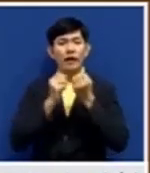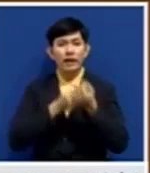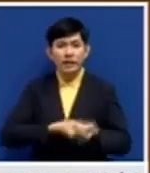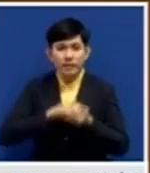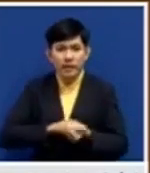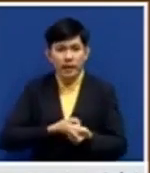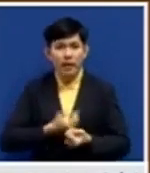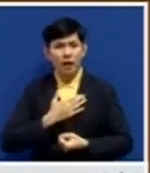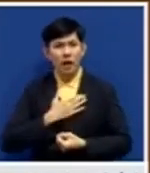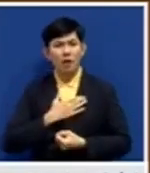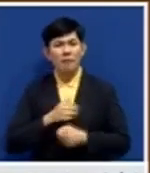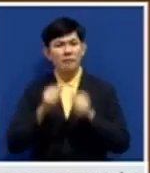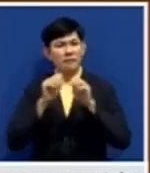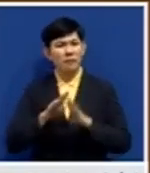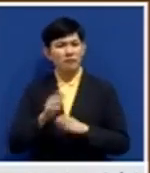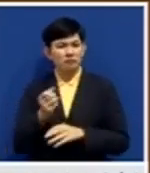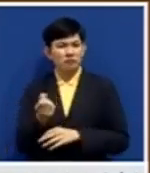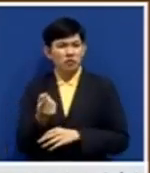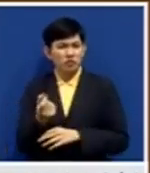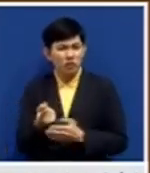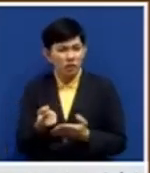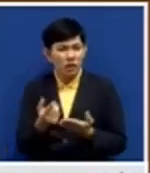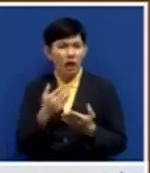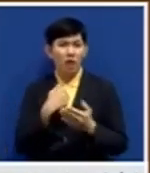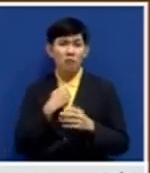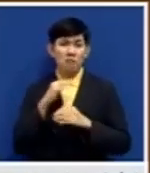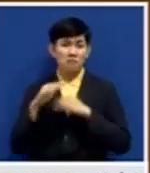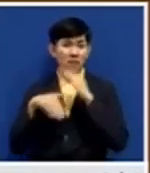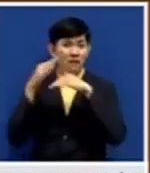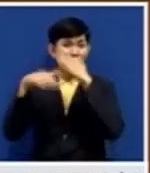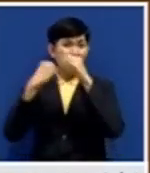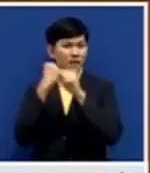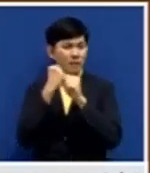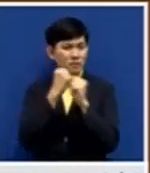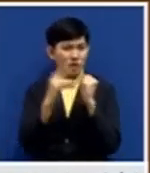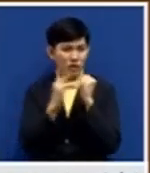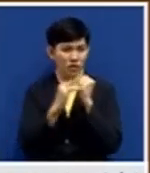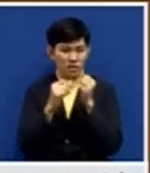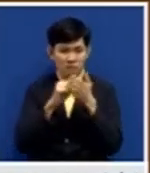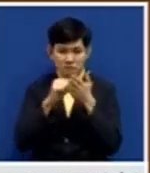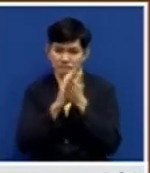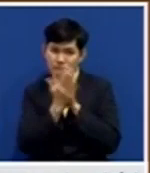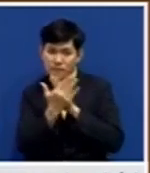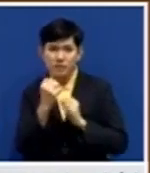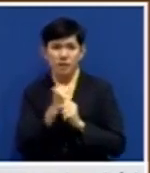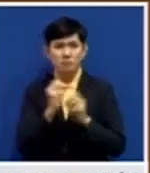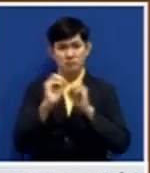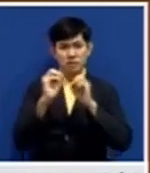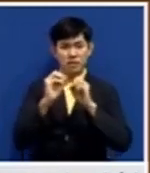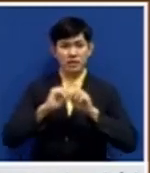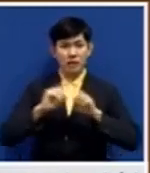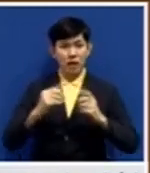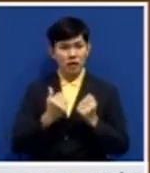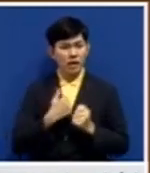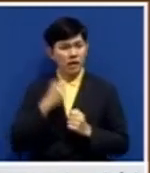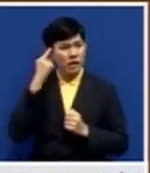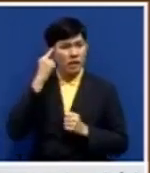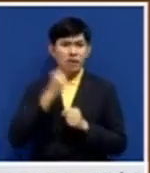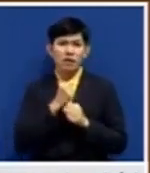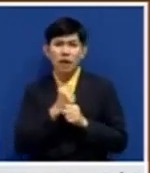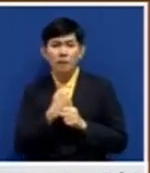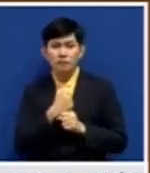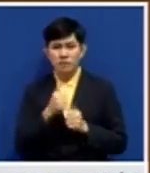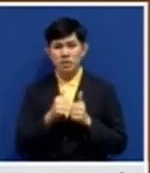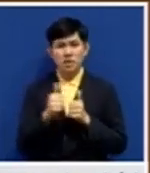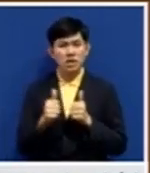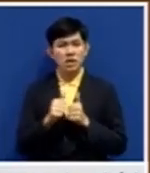ค้าเกษตรดิบๆไม่เคยยกระดับไม่เคยเชสเทคโนโลยีไอสิ่งเหล่านี้มันก็ควรจะจู่ๆให้มันดีขึ้นม